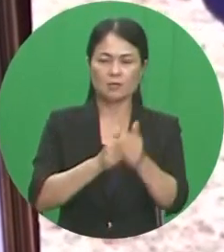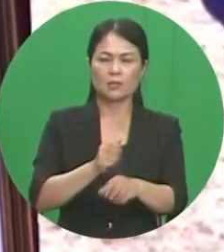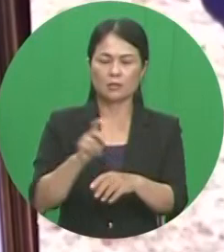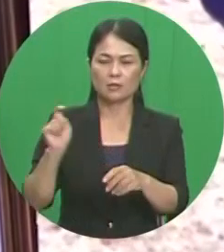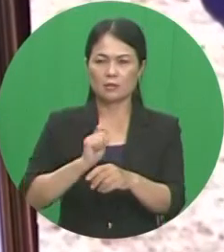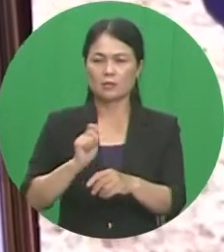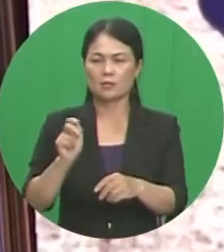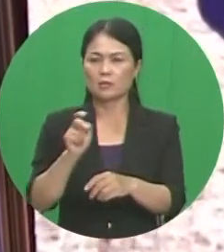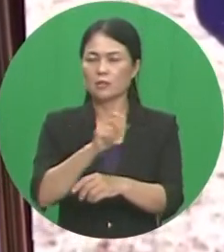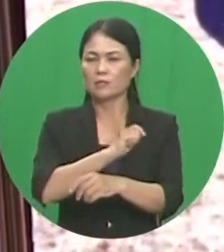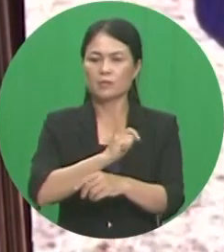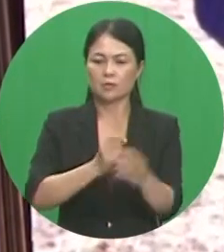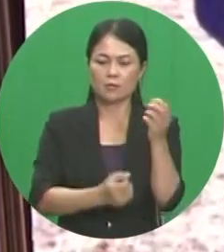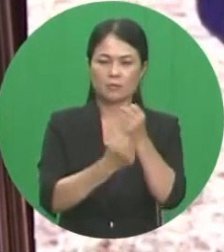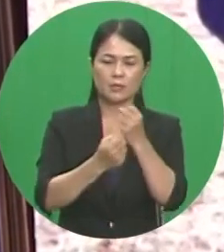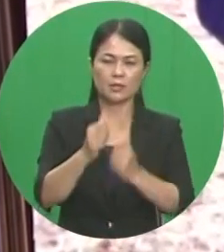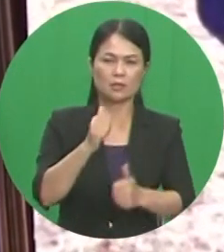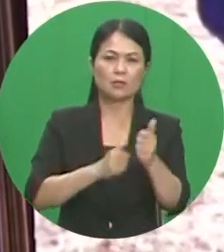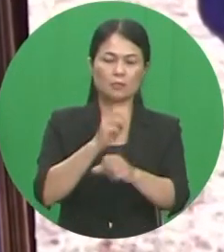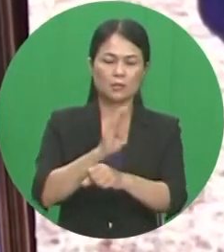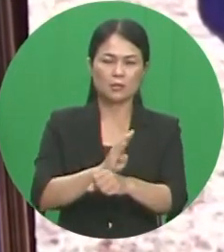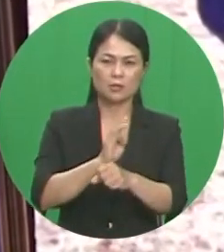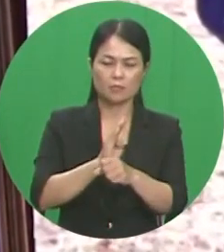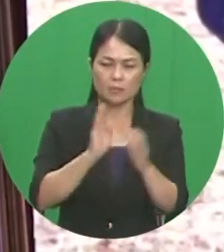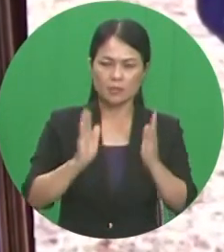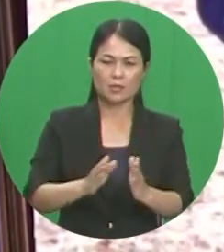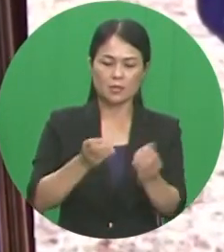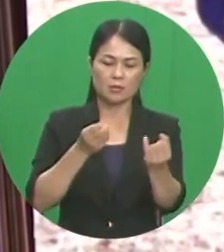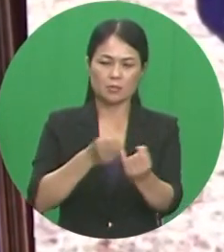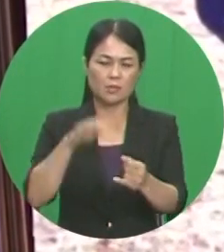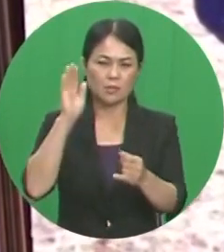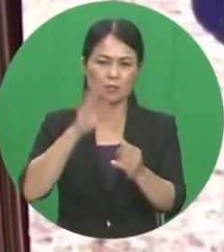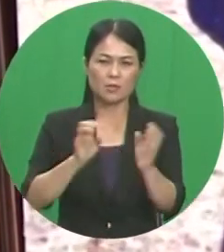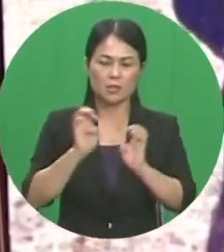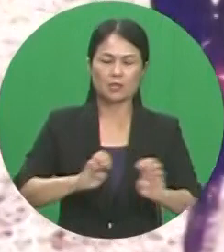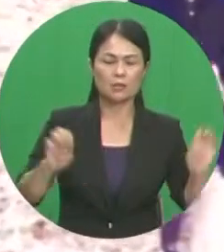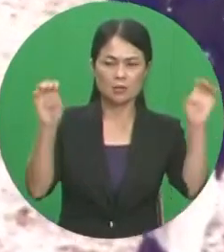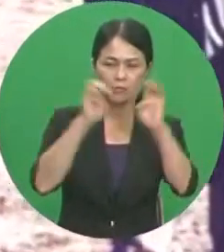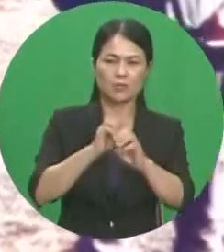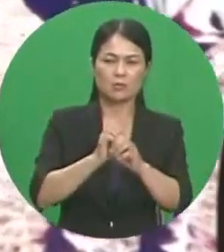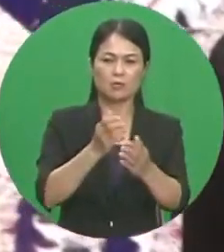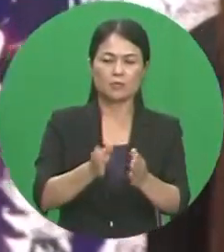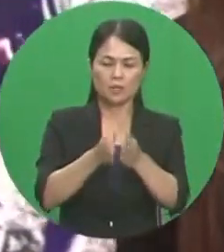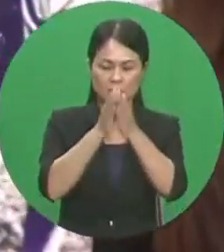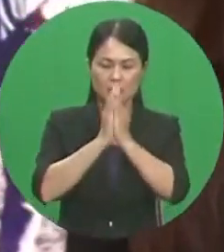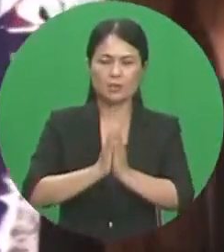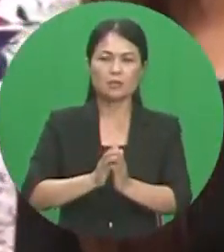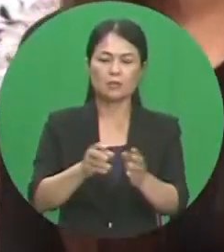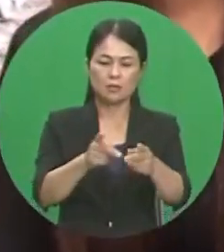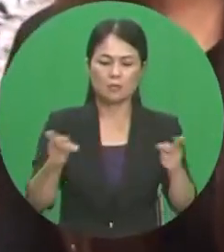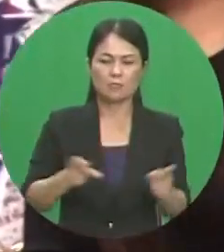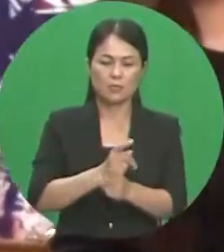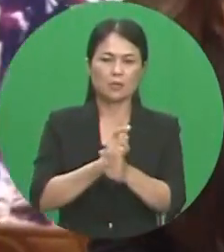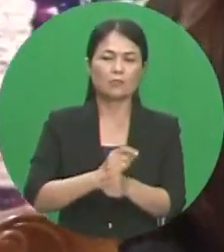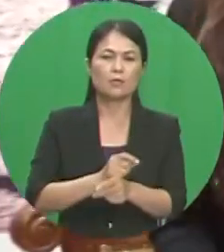kiểu cảnh rất bàn xâm đầy nơi cả quam trô trong bộ ái chi vừa cam trên trầm khổng mộng bài bạc nạ thông mà chết ní. Hai xôm chun bò ai cả sĩ thán vì sọt